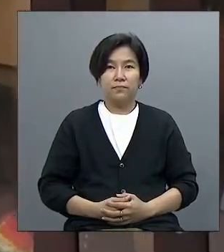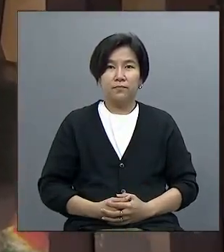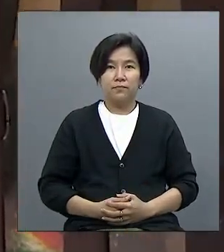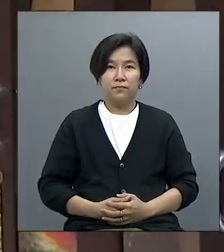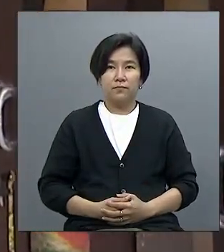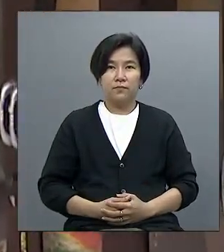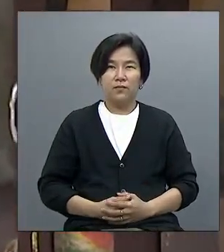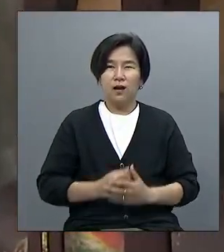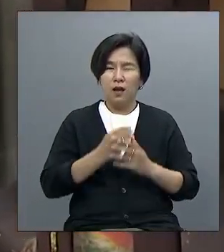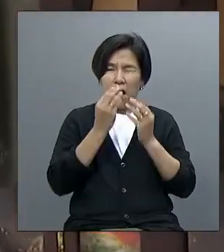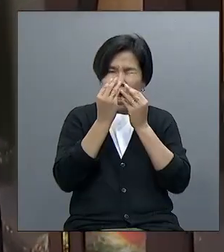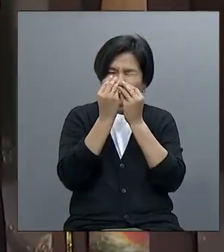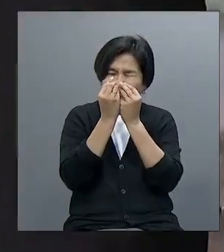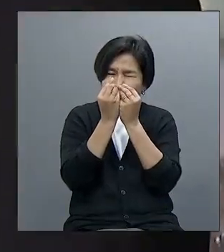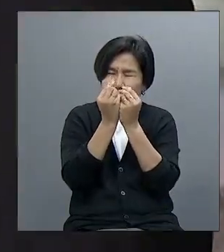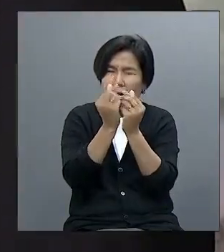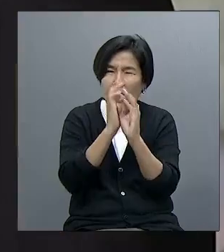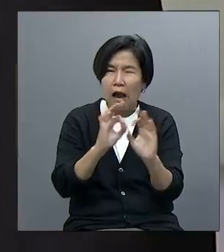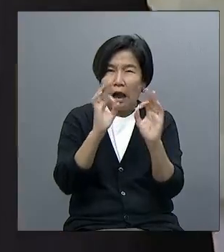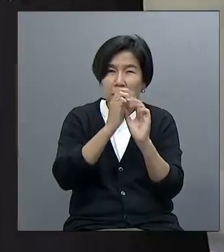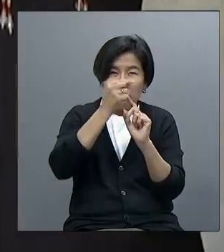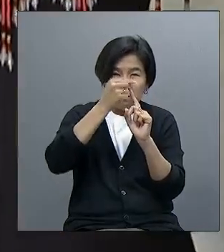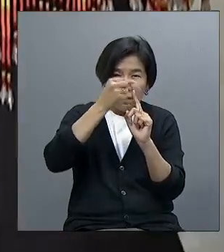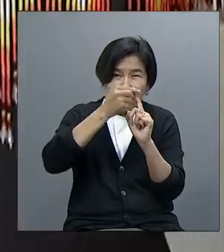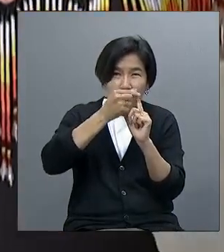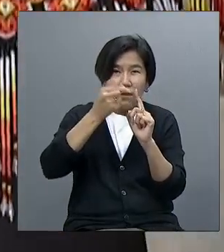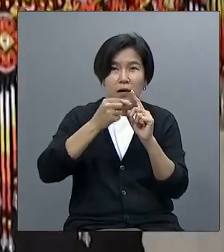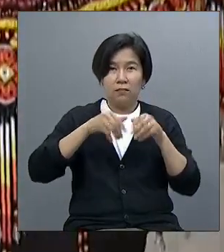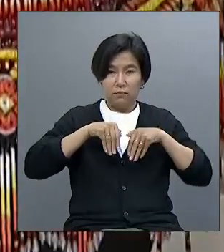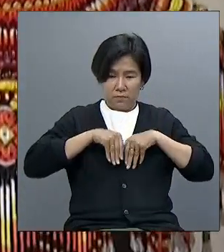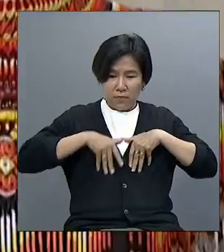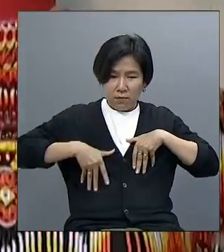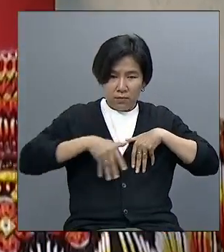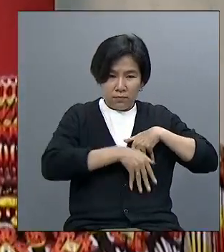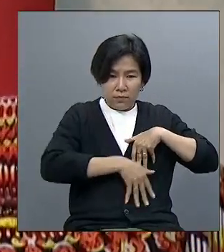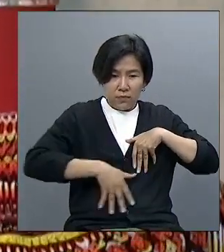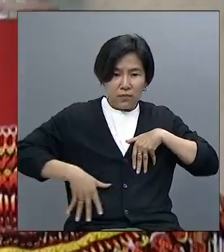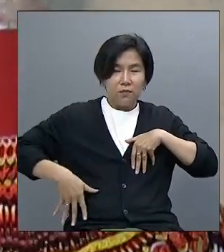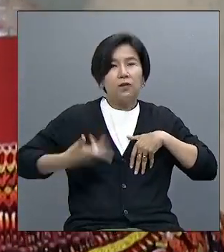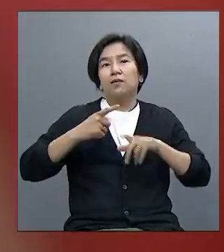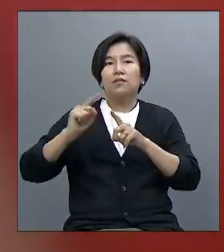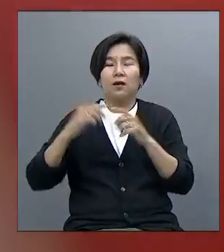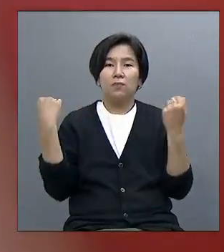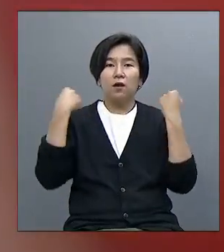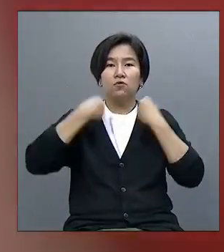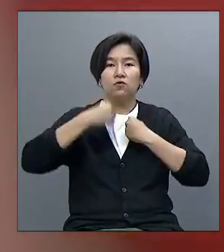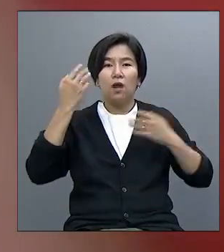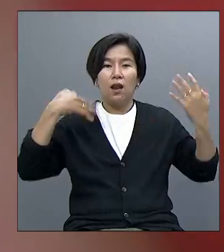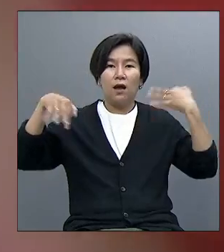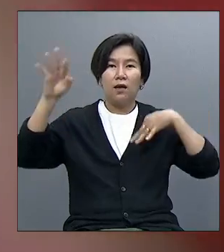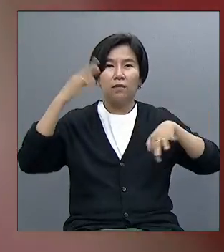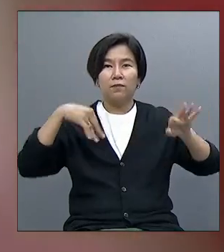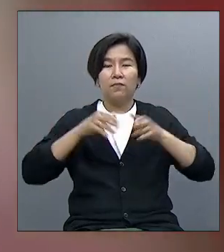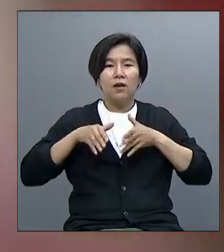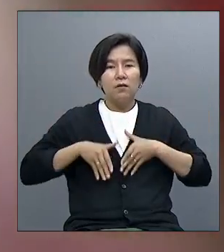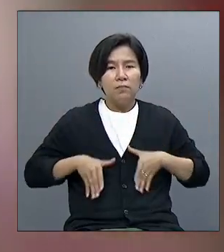เป็นงานละเอียดมากๆเลยนะครับนี่คือผลิตภัณฑ์จากงานร้อยลูกปัดมโนราหลากหลายรูปแบบครับทั้งชุดมโนราชุดราตรีทันสมั